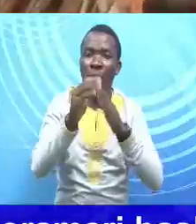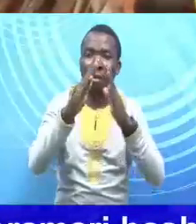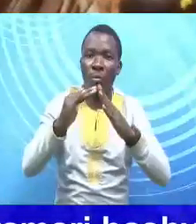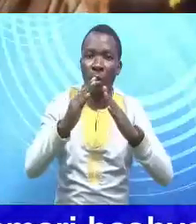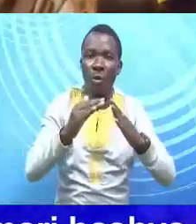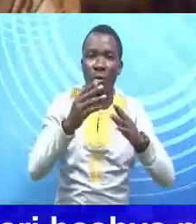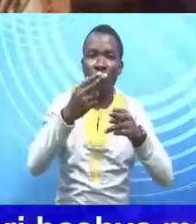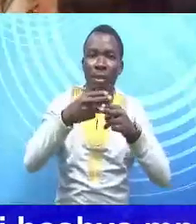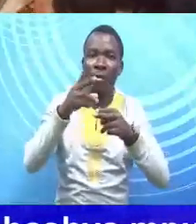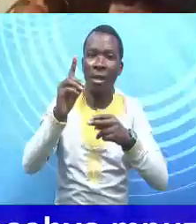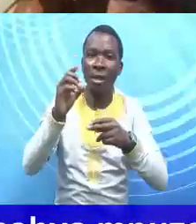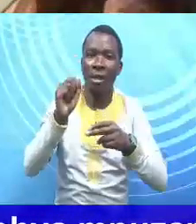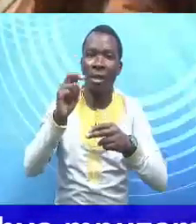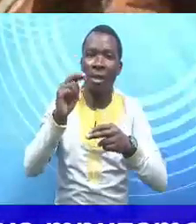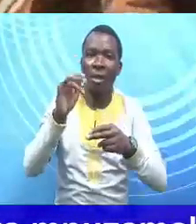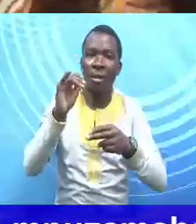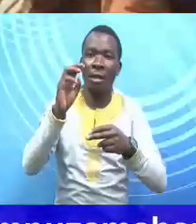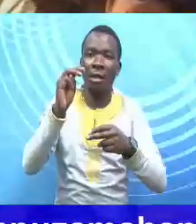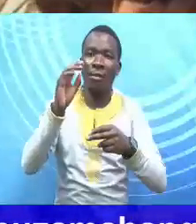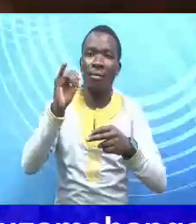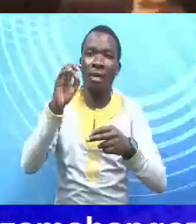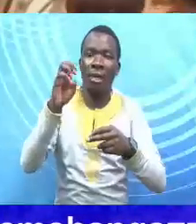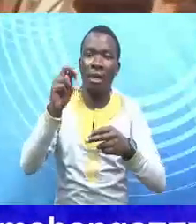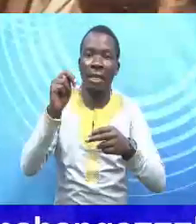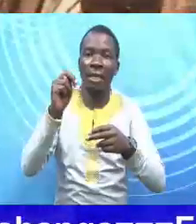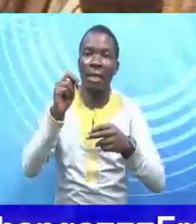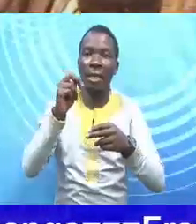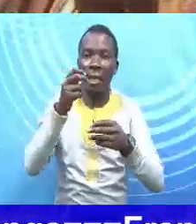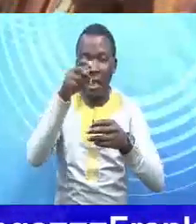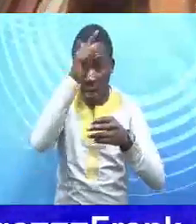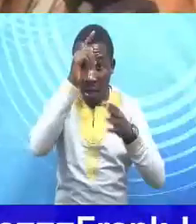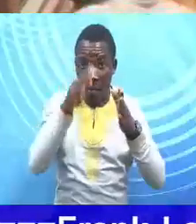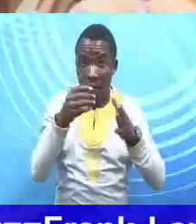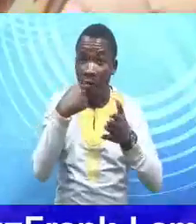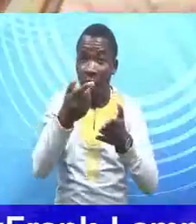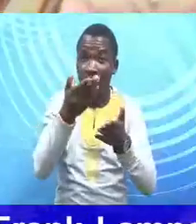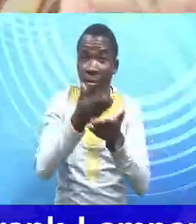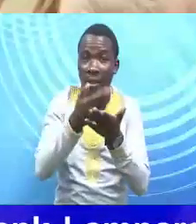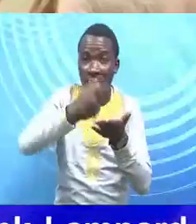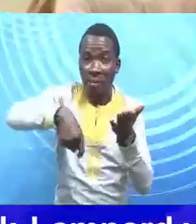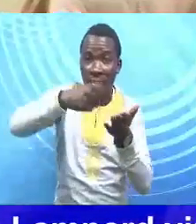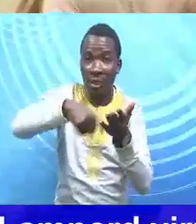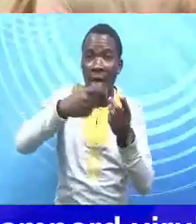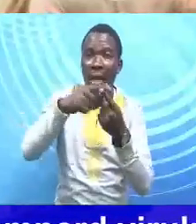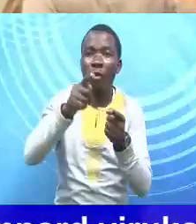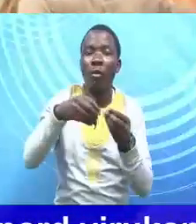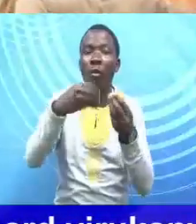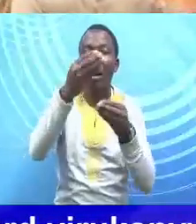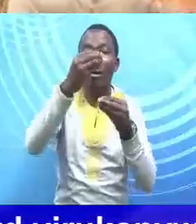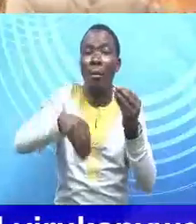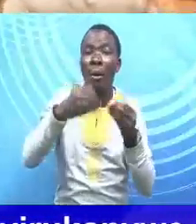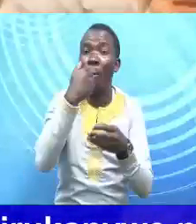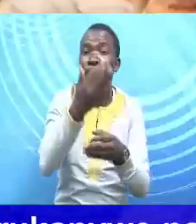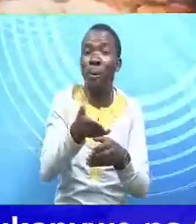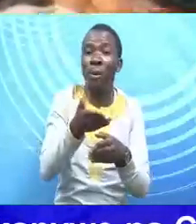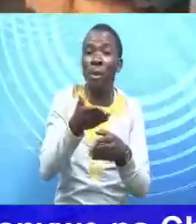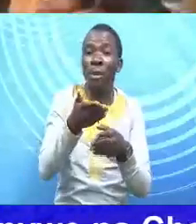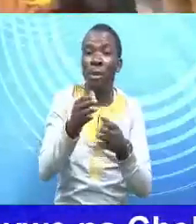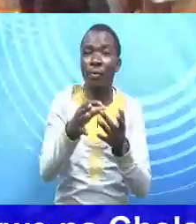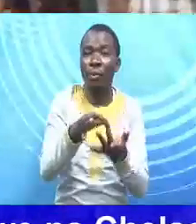abaturage bavuga ko abacamande badasobanukirwa impamvu yayo kandi nta n'inyemezabwishyu yayo atanga. By'umwihariko abashyirwa